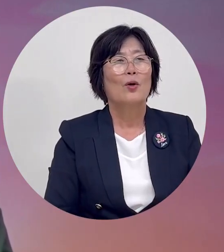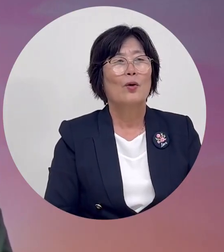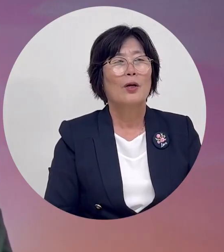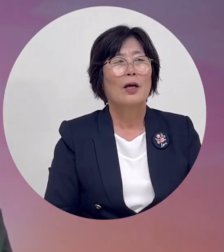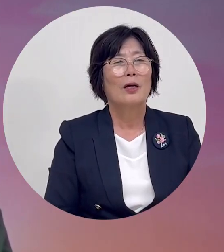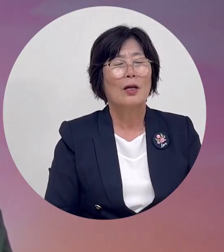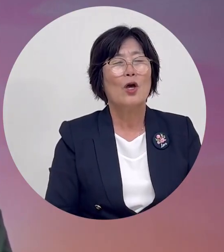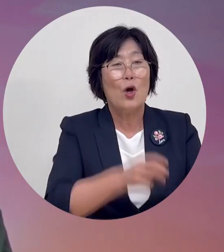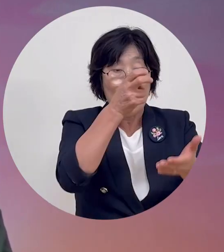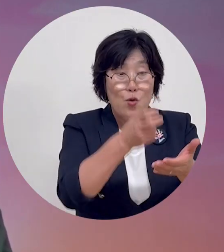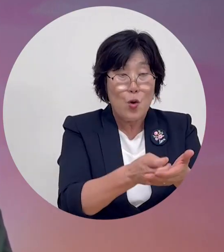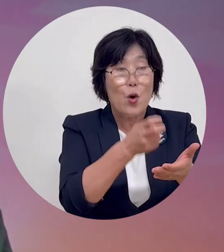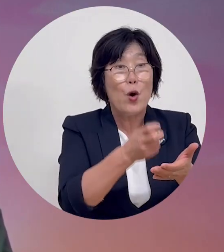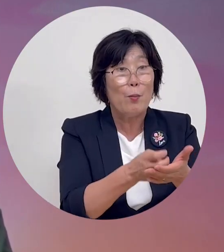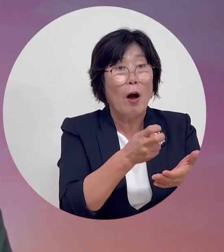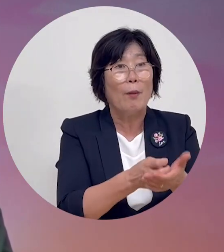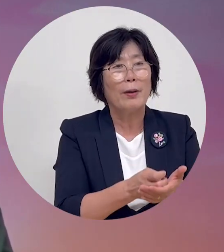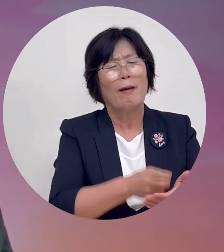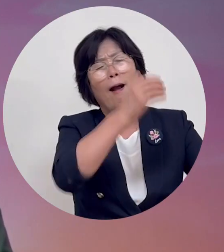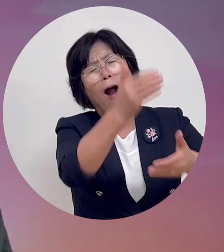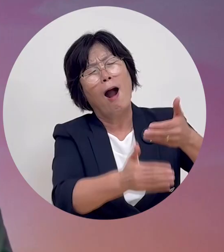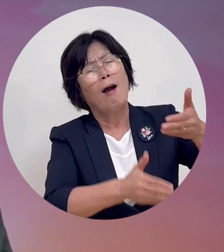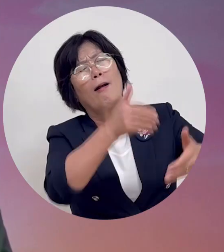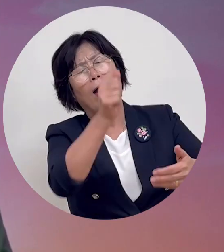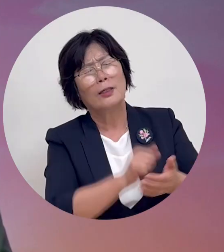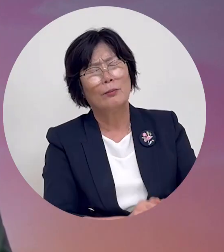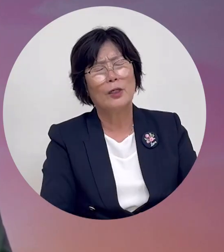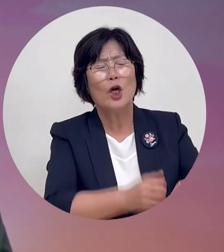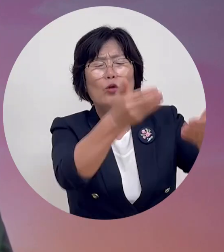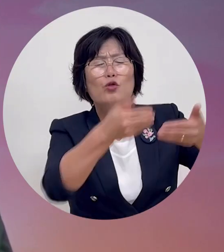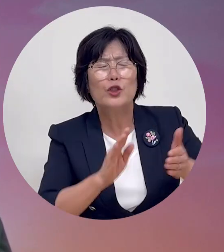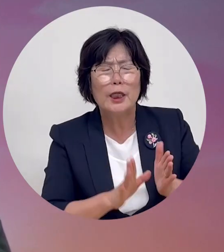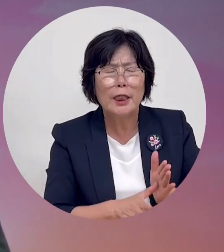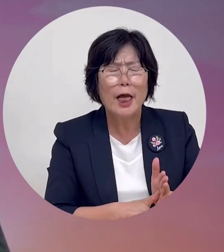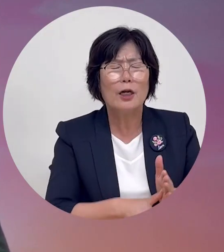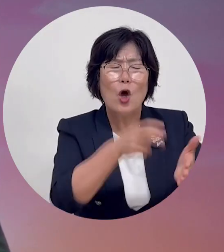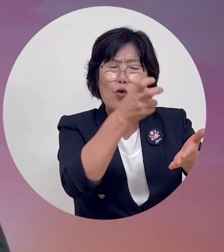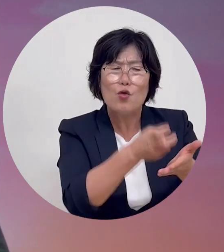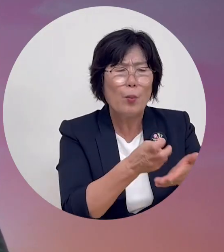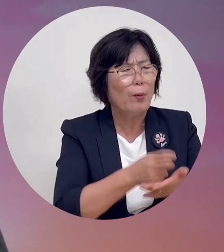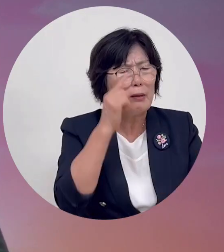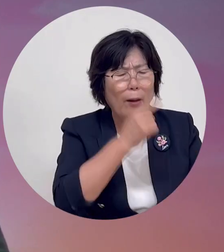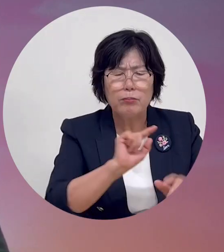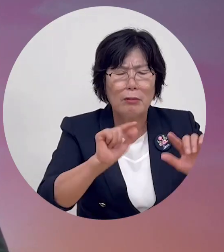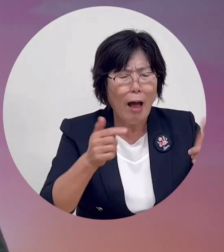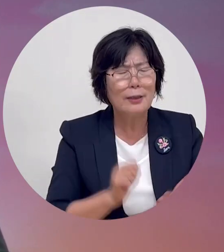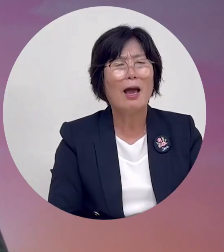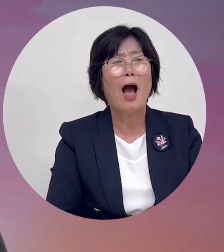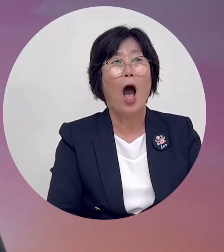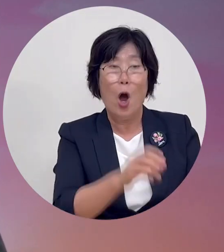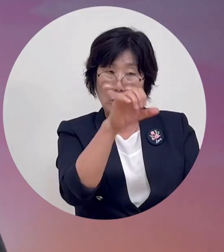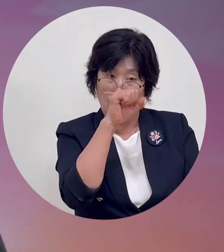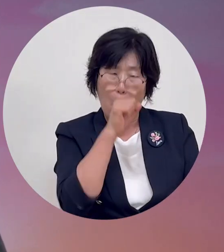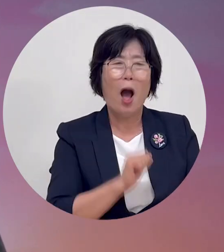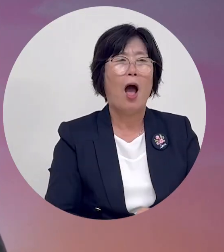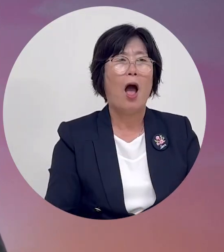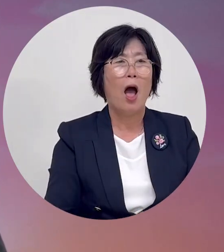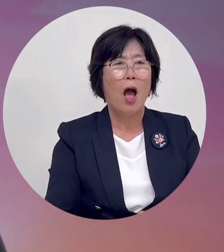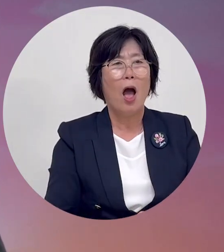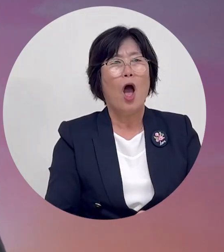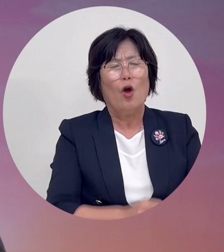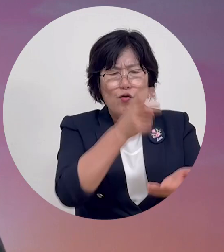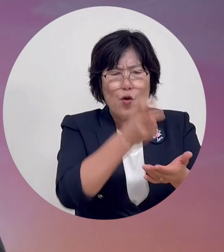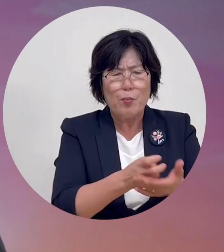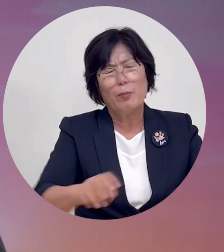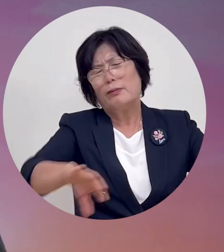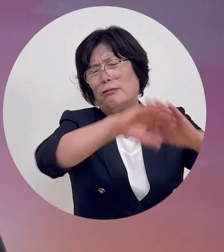율법이 하나님이 우리에게 주실 때 선한 거예요. 지키면, 율법을 우리들 가운데에서 다 지키면 구원